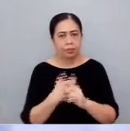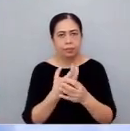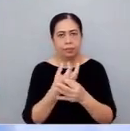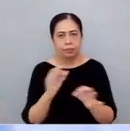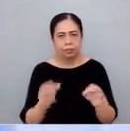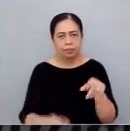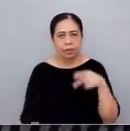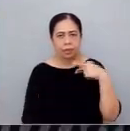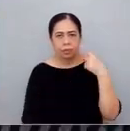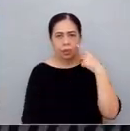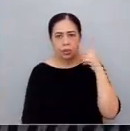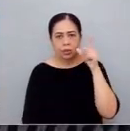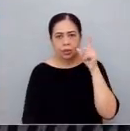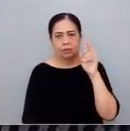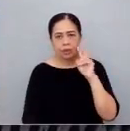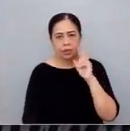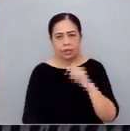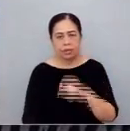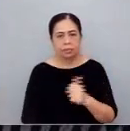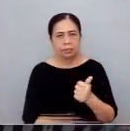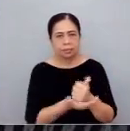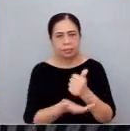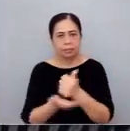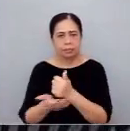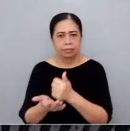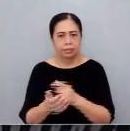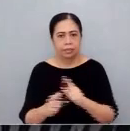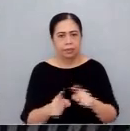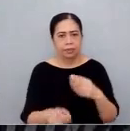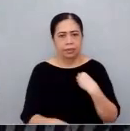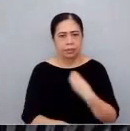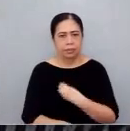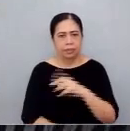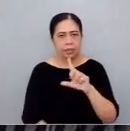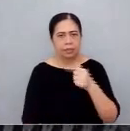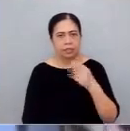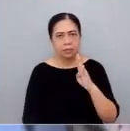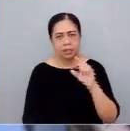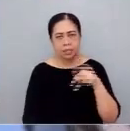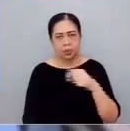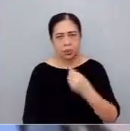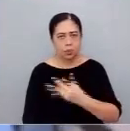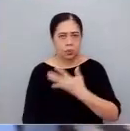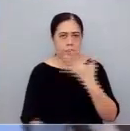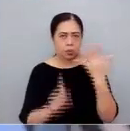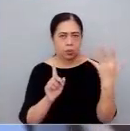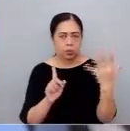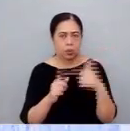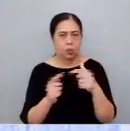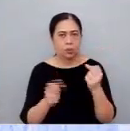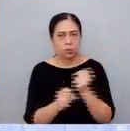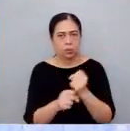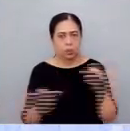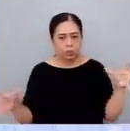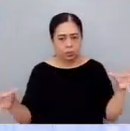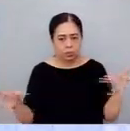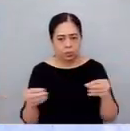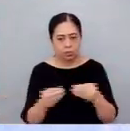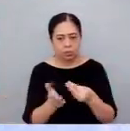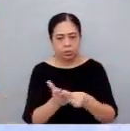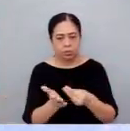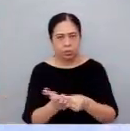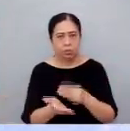Luca Vega. Nagtutulong-tulong na raw ang ibang miyembro ng LGBTQIA community para mabuo ang halagang ito. Muli